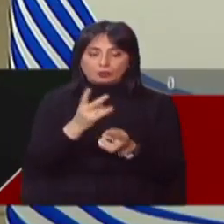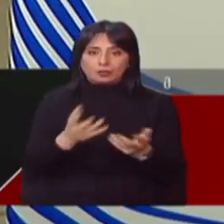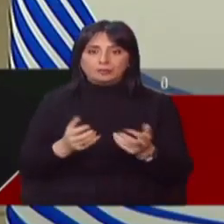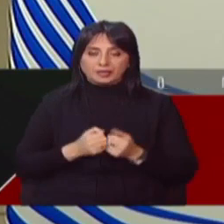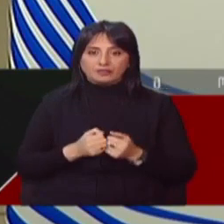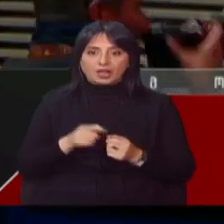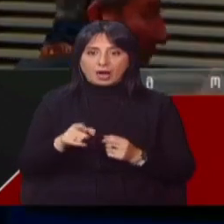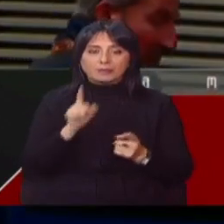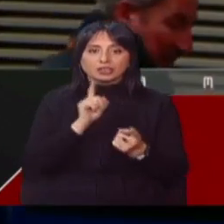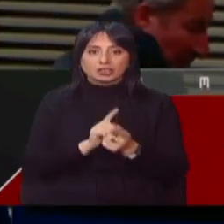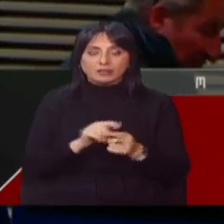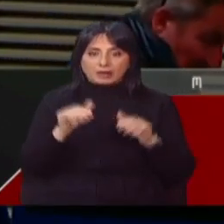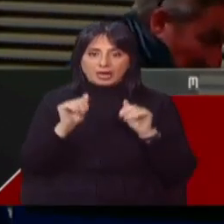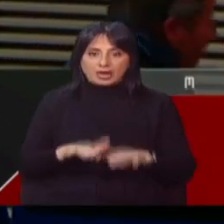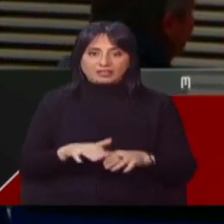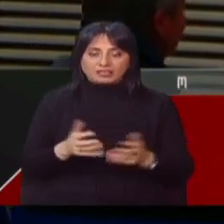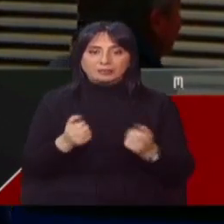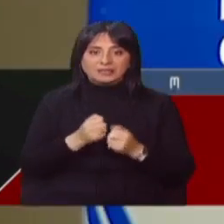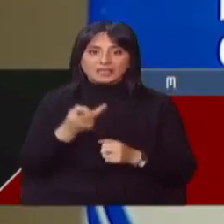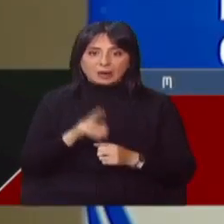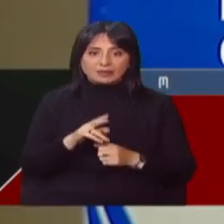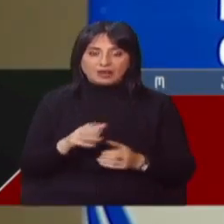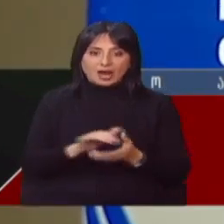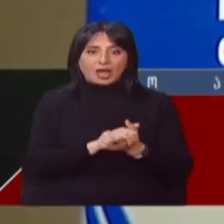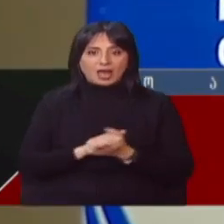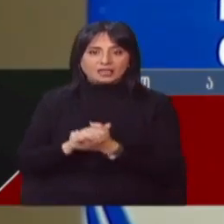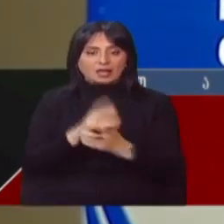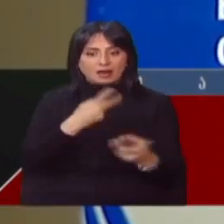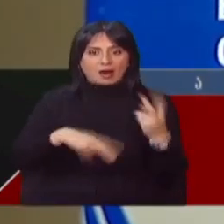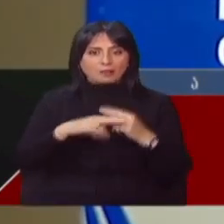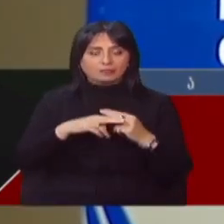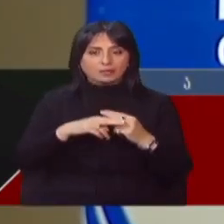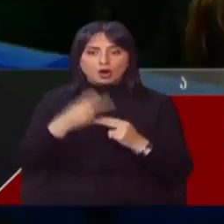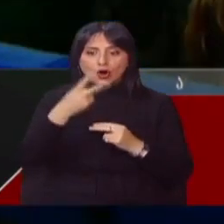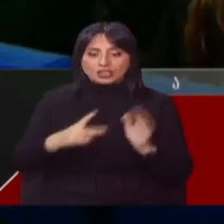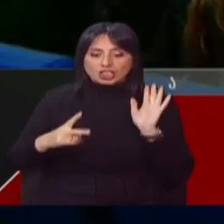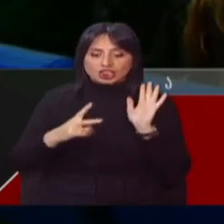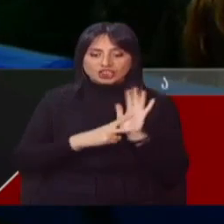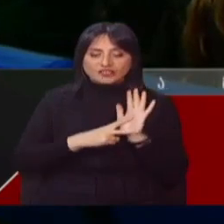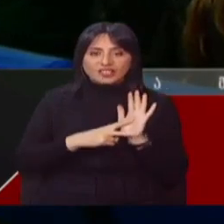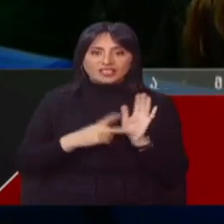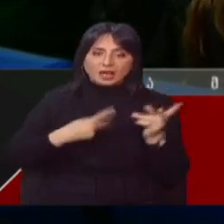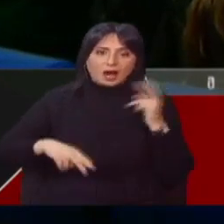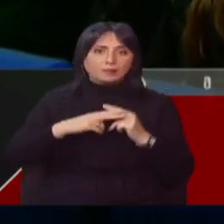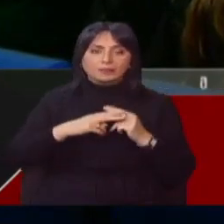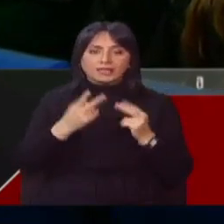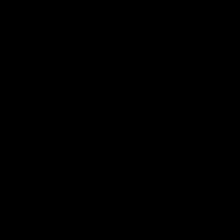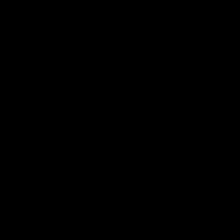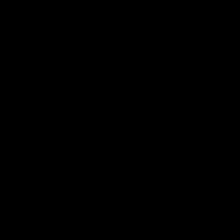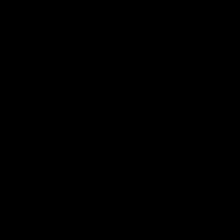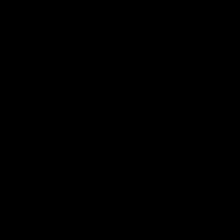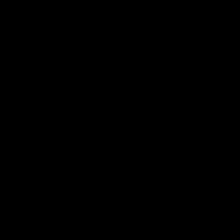მიიღონ. ამ შეხვედრაზე გადაწყვეტილების მისაღებად ერთიანობაა საჭირო, ანუ 27 წევრის კი.